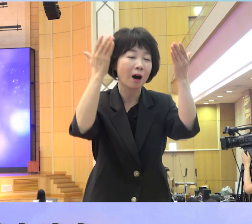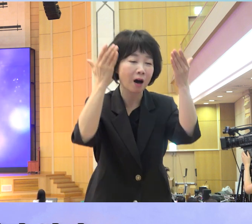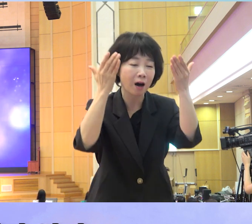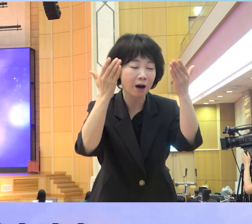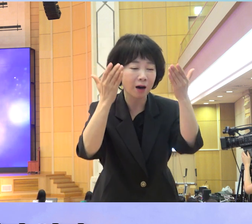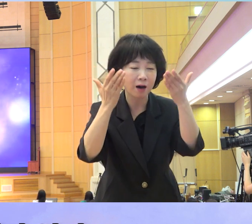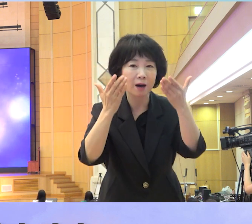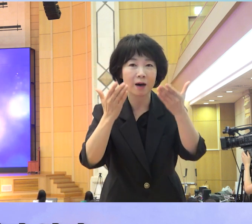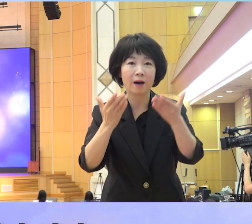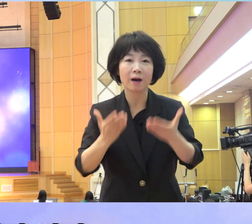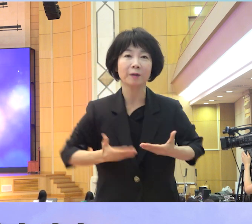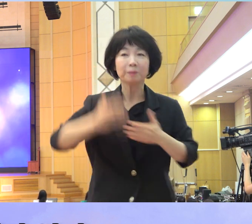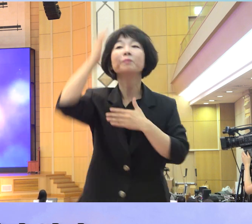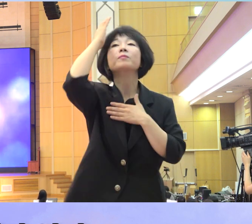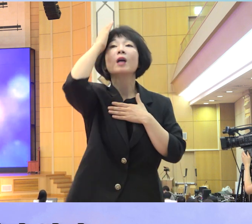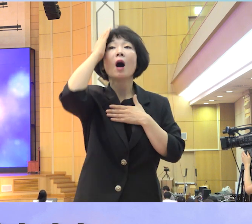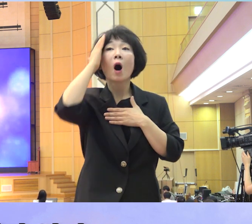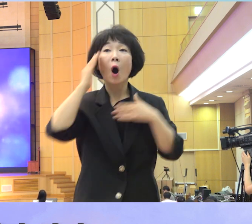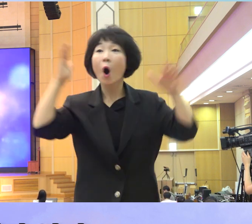지켜주신다